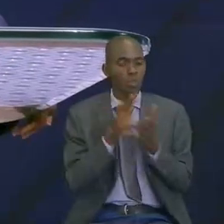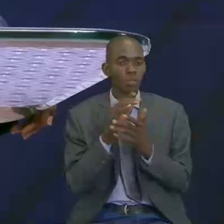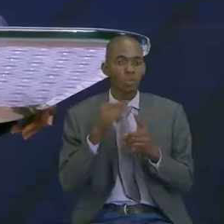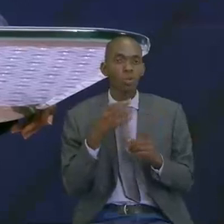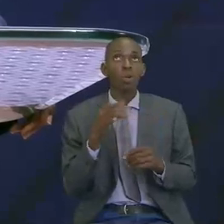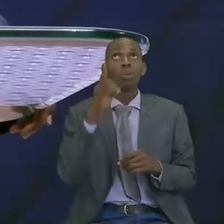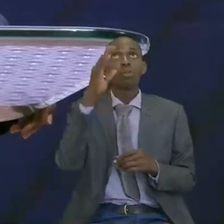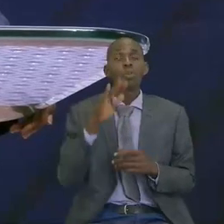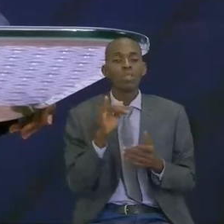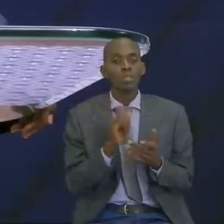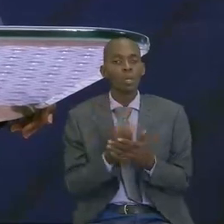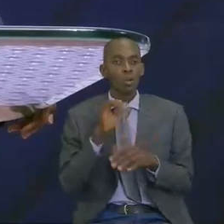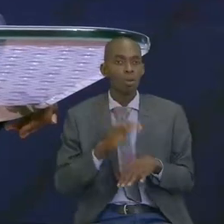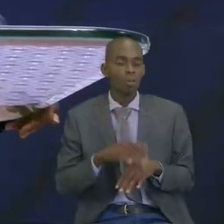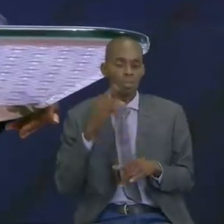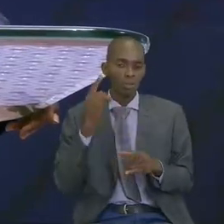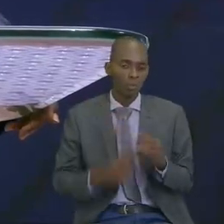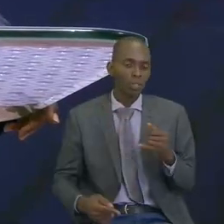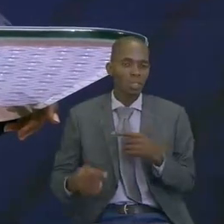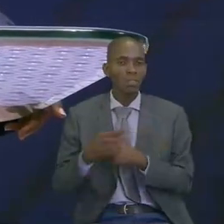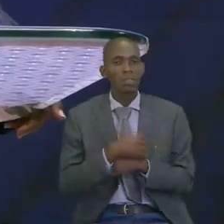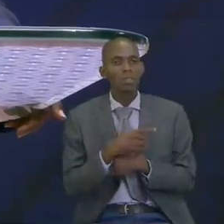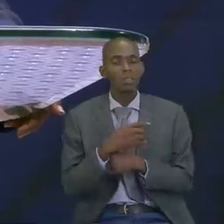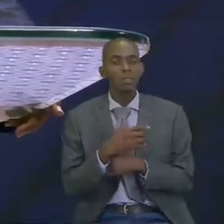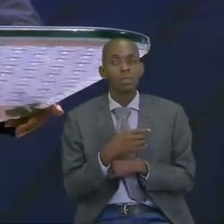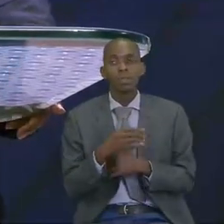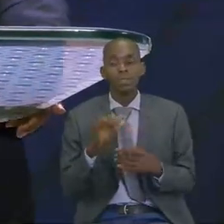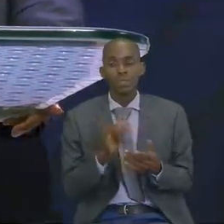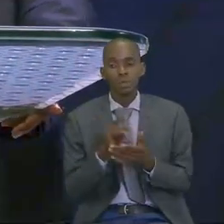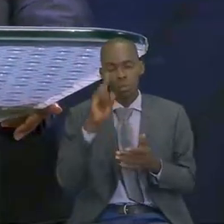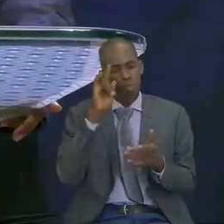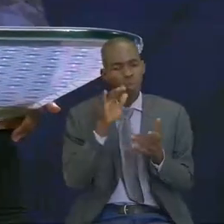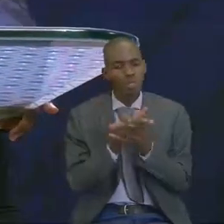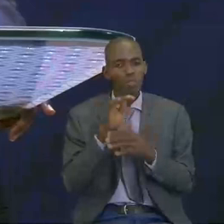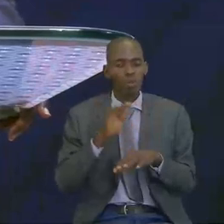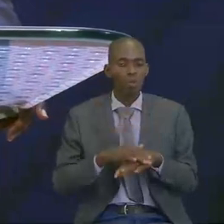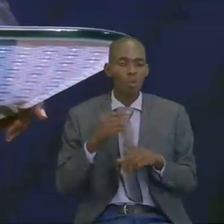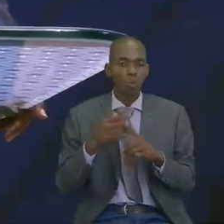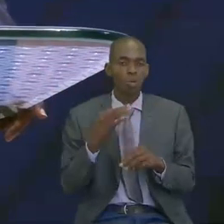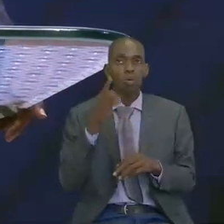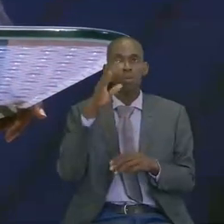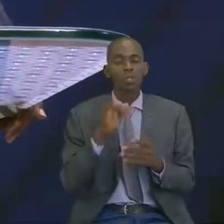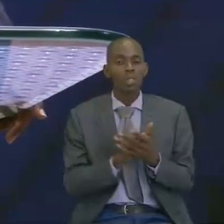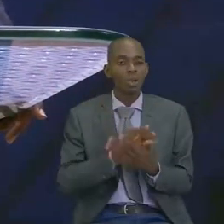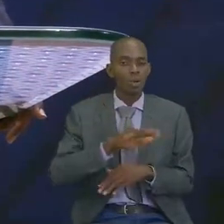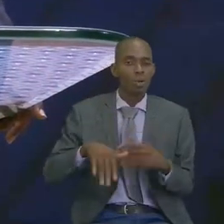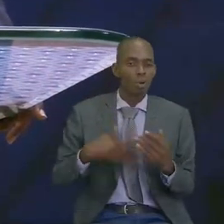jour viendra pour ce monde, tu crois à la part de Dieu, que toutes ces choses se dissoudront,